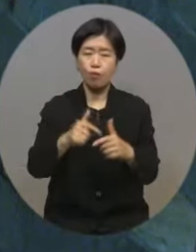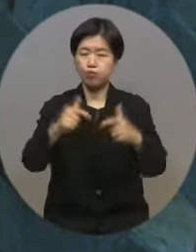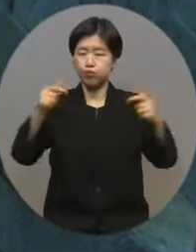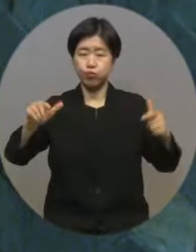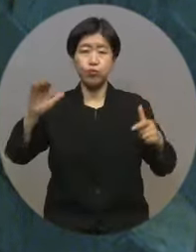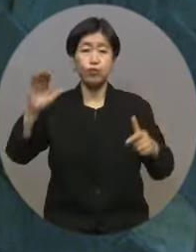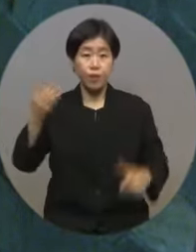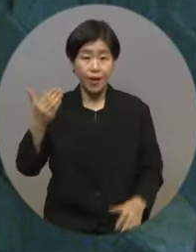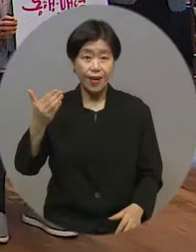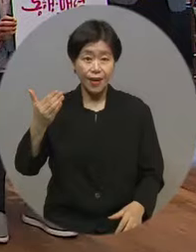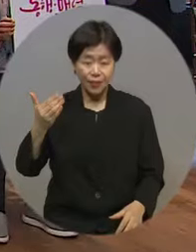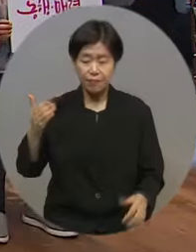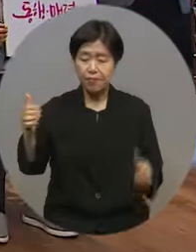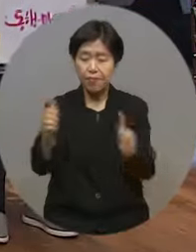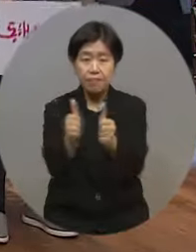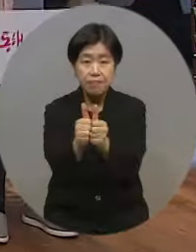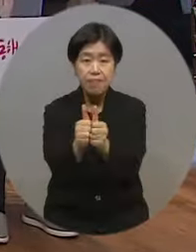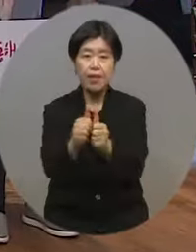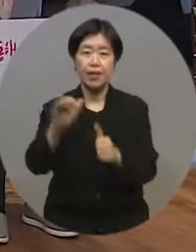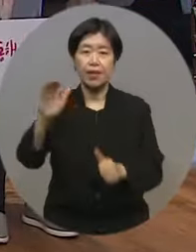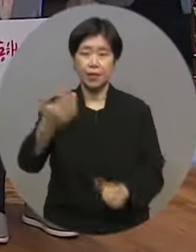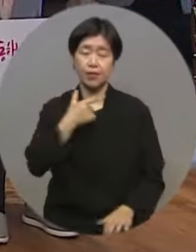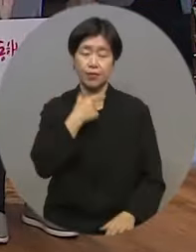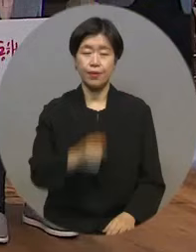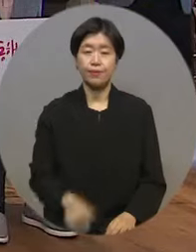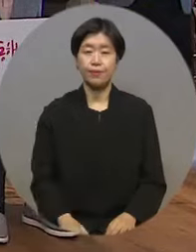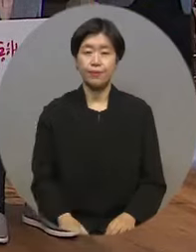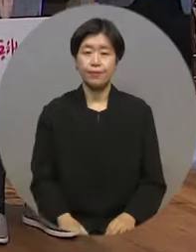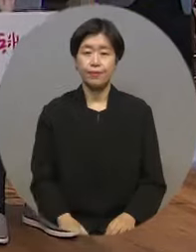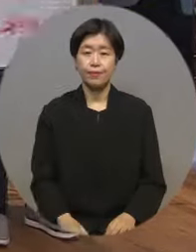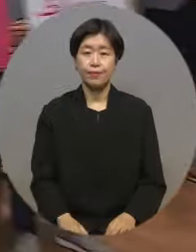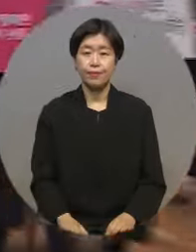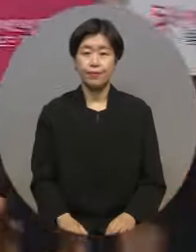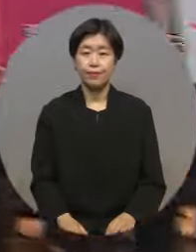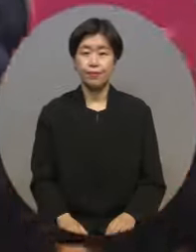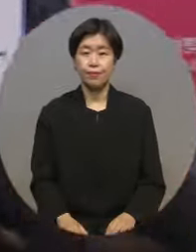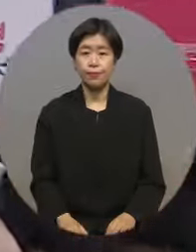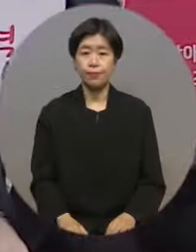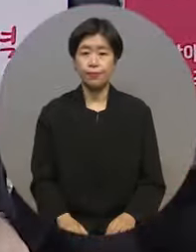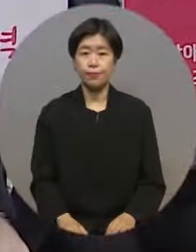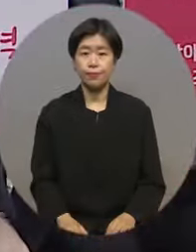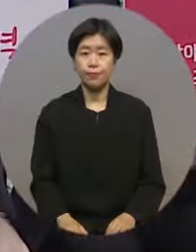동행이 계속되길 바랍니다. 복지TV 뉴스 정유정입니다.